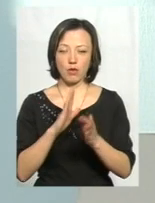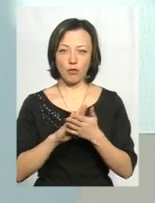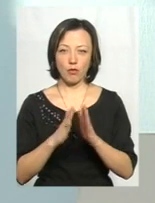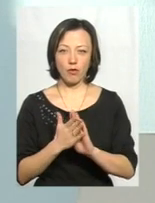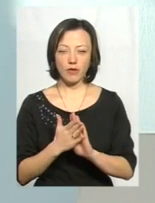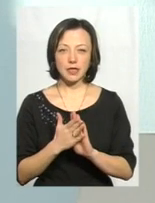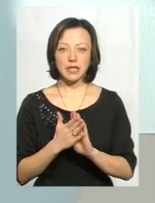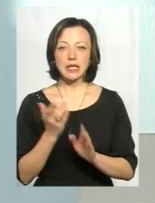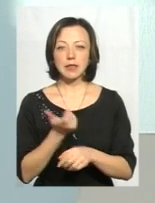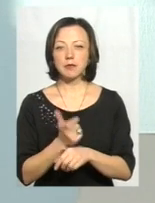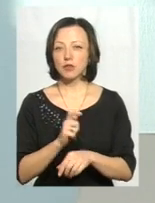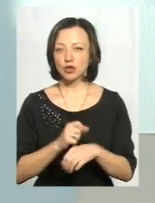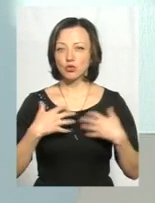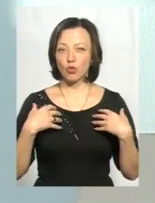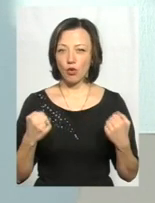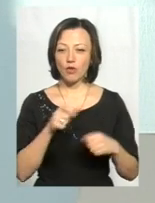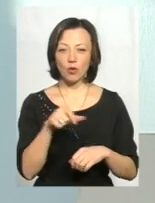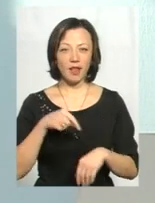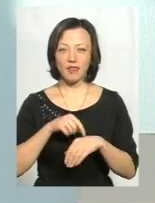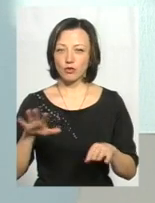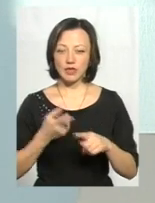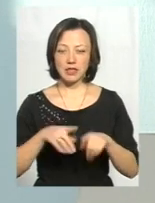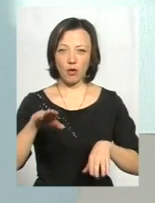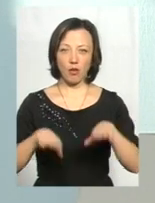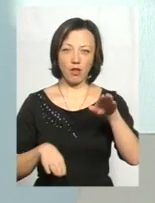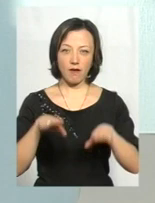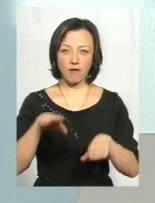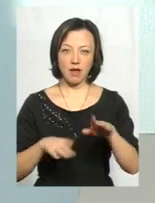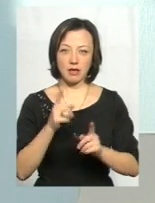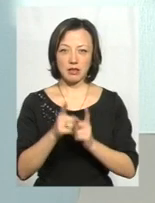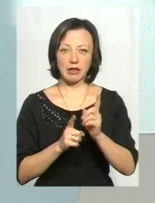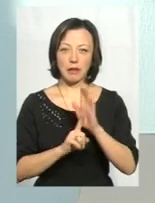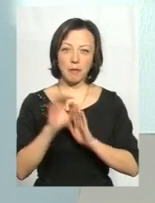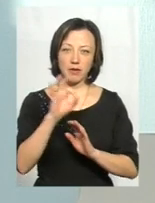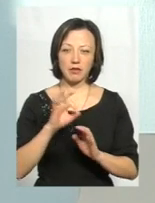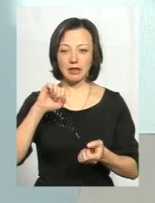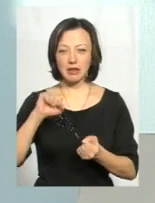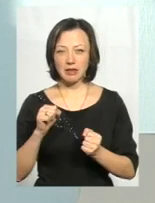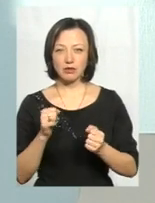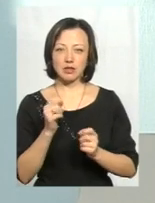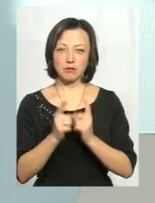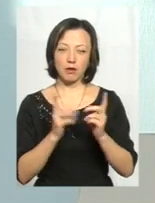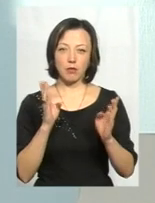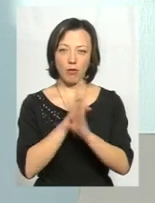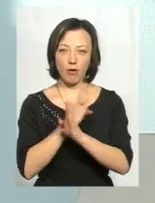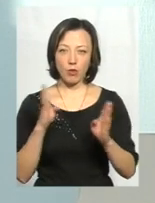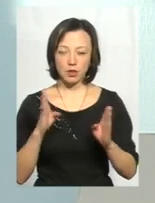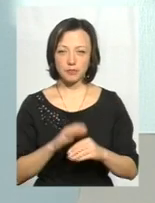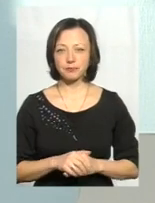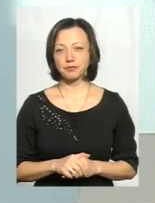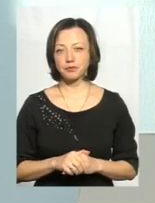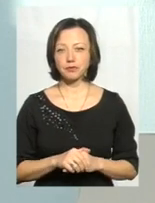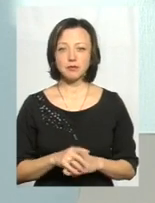середовища. Більшість здорових людей можуть і не відчувати ці коливання температури, атмосферного тиску чи зміни погоди.